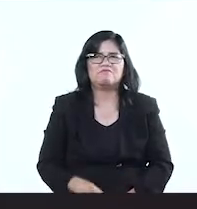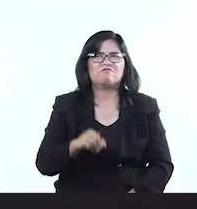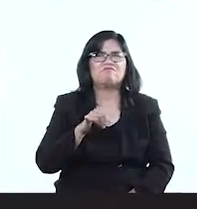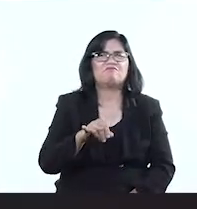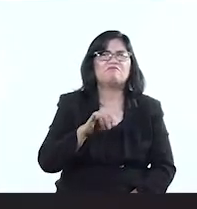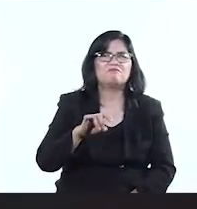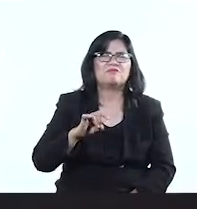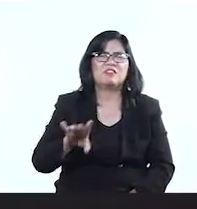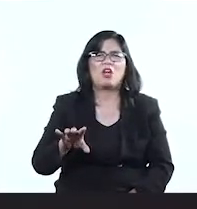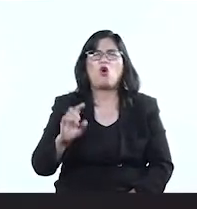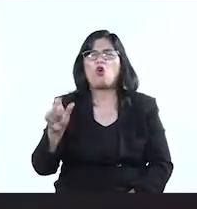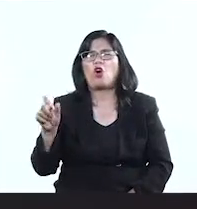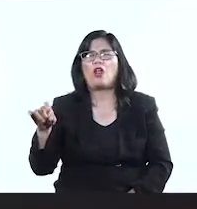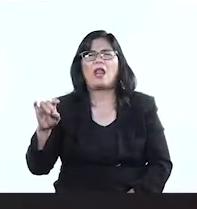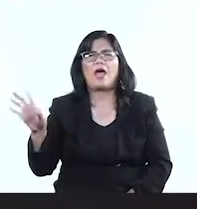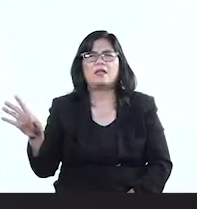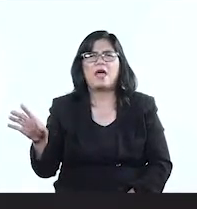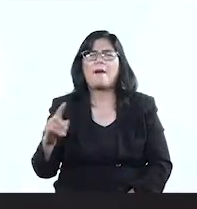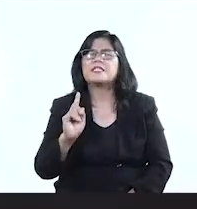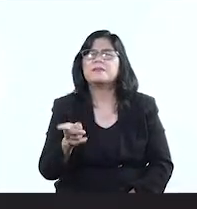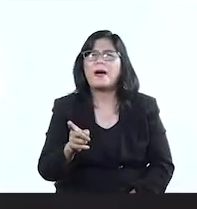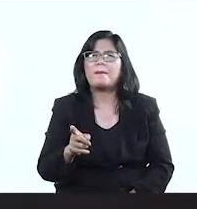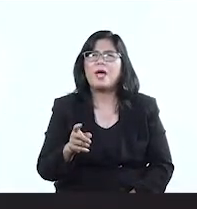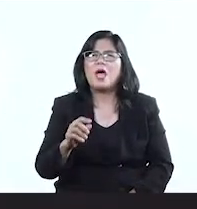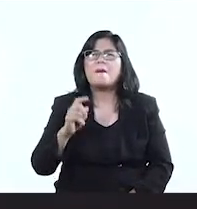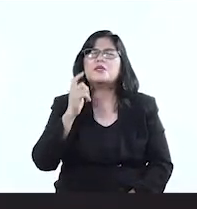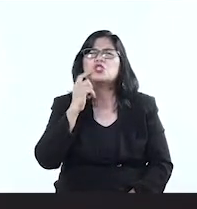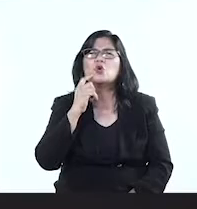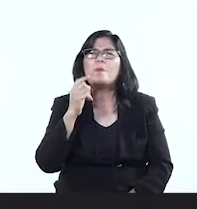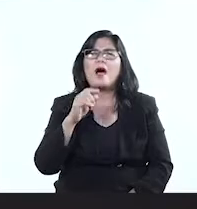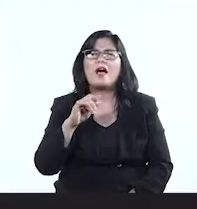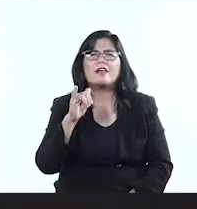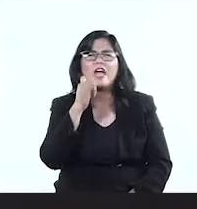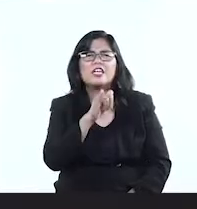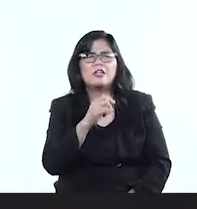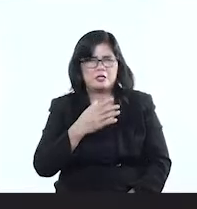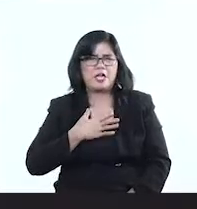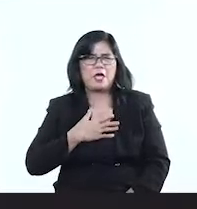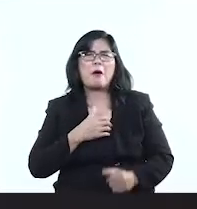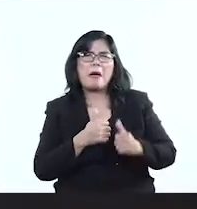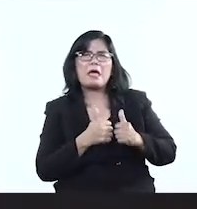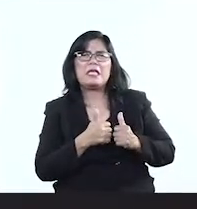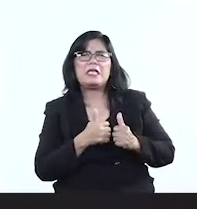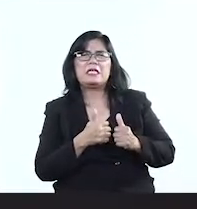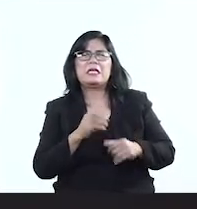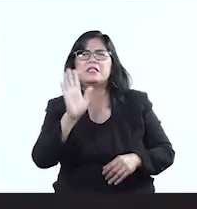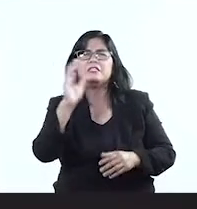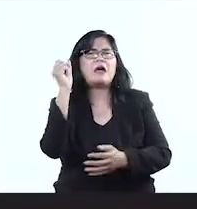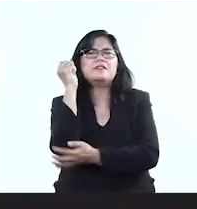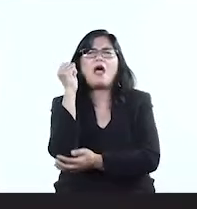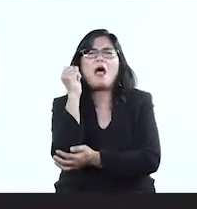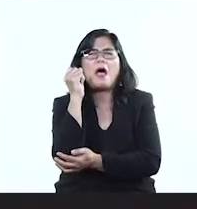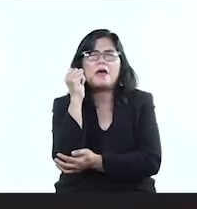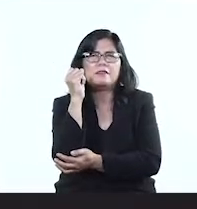hai kenapa kalau dia Coba meyakinkan orang body enggak jahat Ok Google halo dicoba